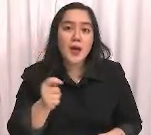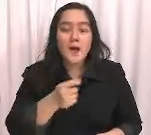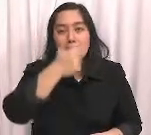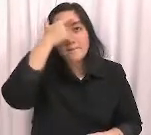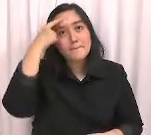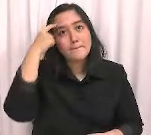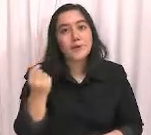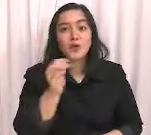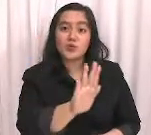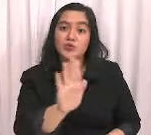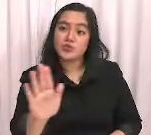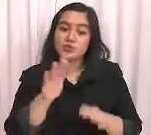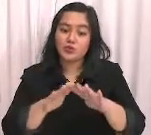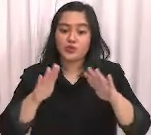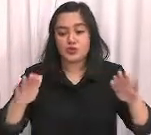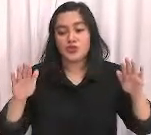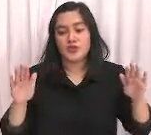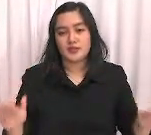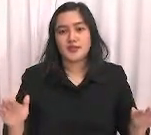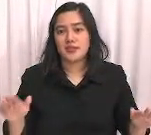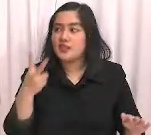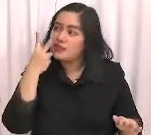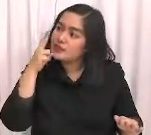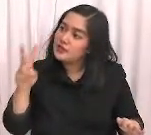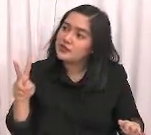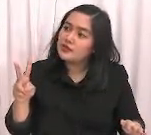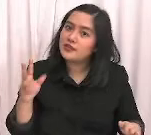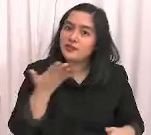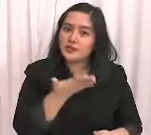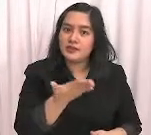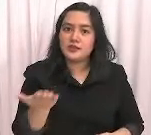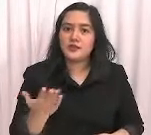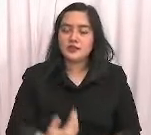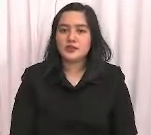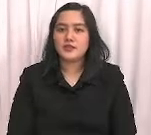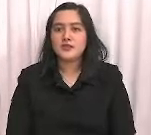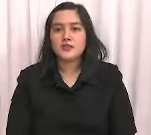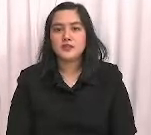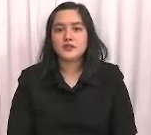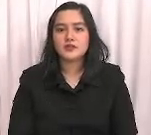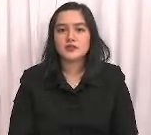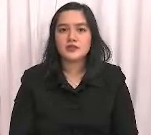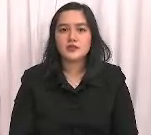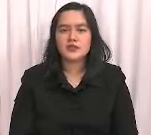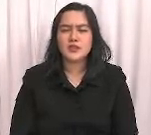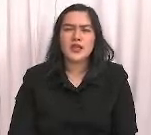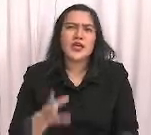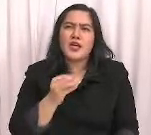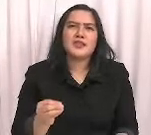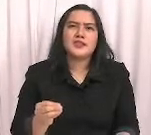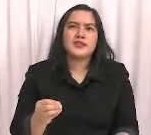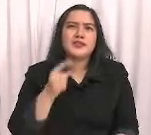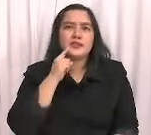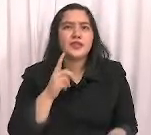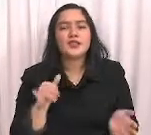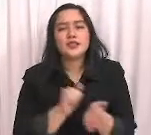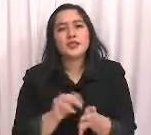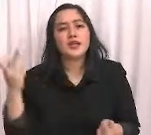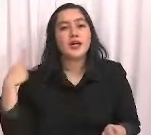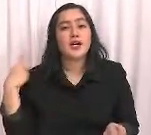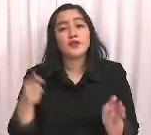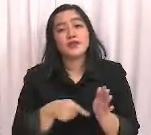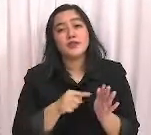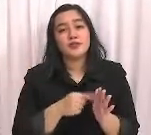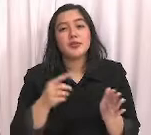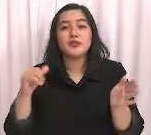naman tayo perfect, di ba? Yes. Talagang nag-i-struggle tayo na gumawa ng tama at iwasan ang paggawa ng mali. Mm-hmm.